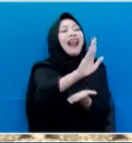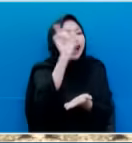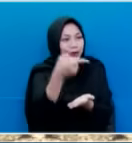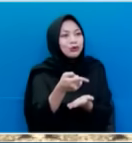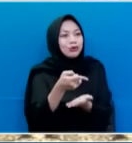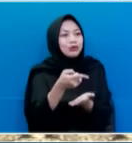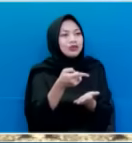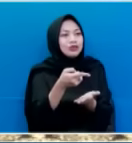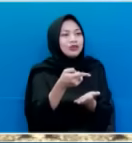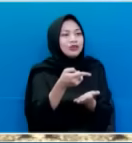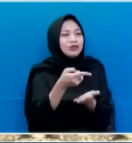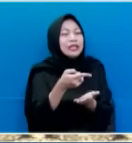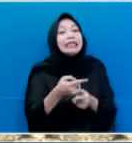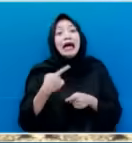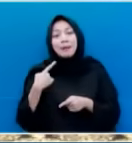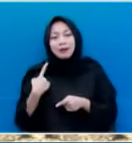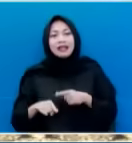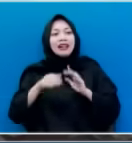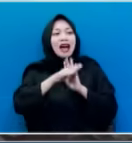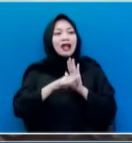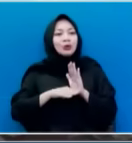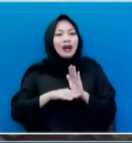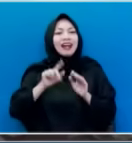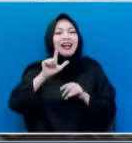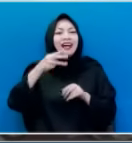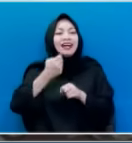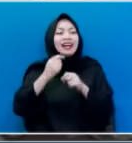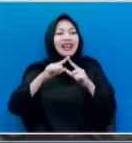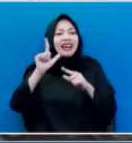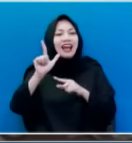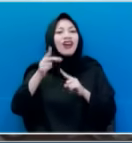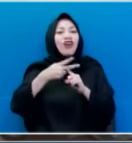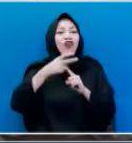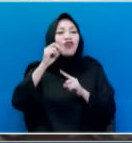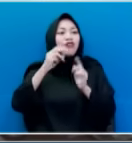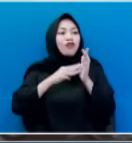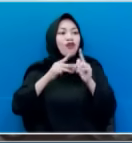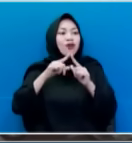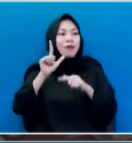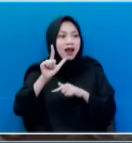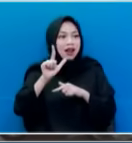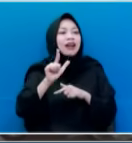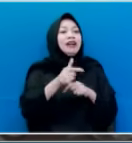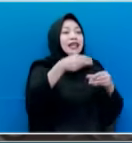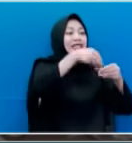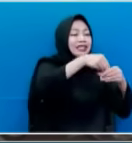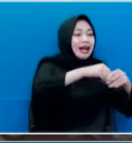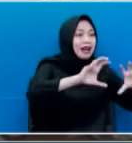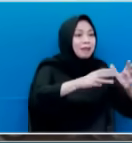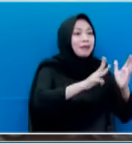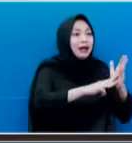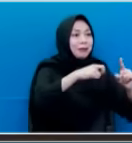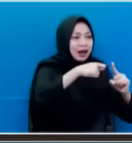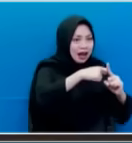Cuma memang secara legal formal diperlukan forum berikutnya, yaitu di Mahkamah Konstitusi sendiri, untuk